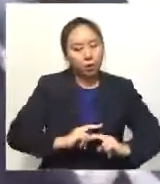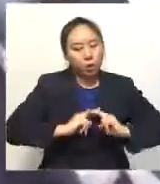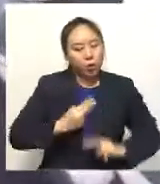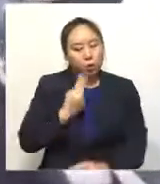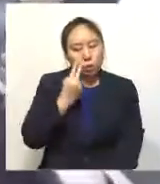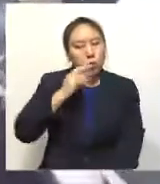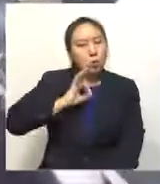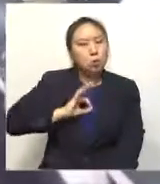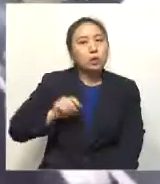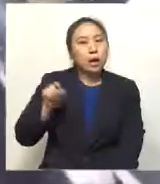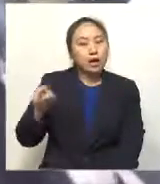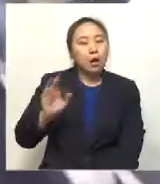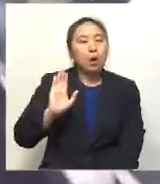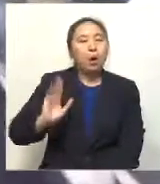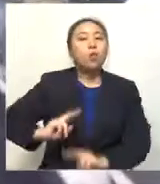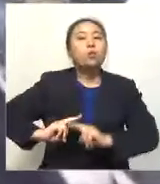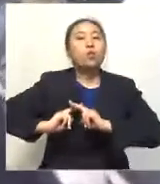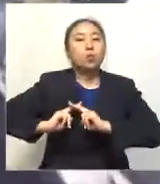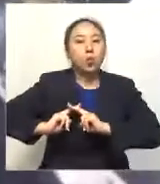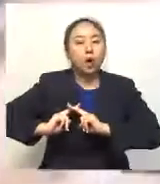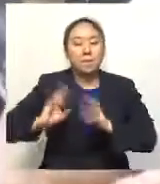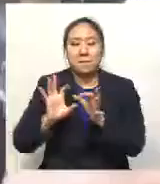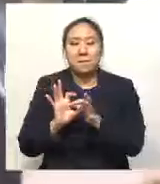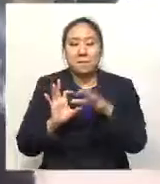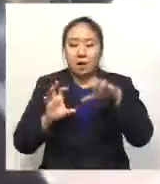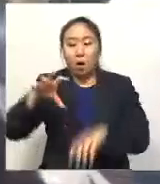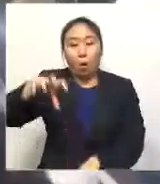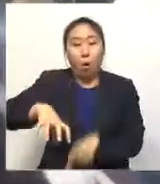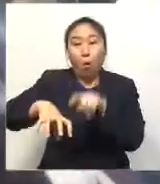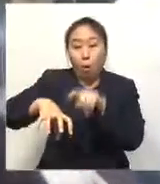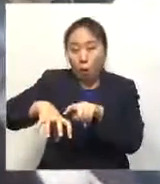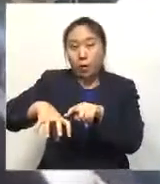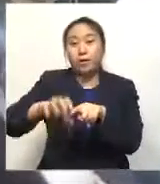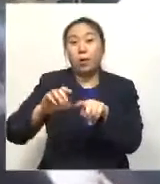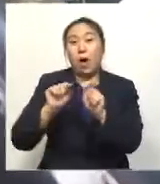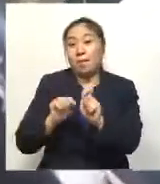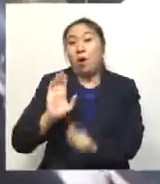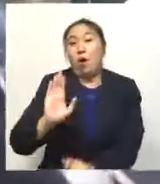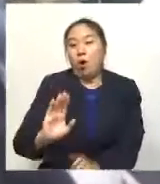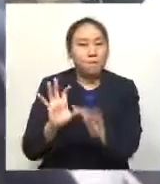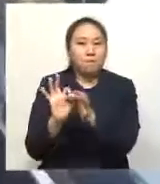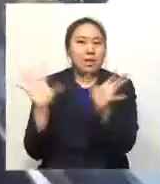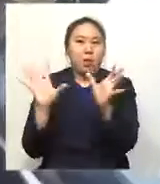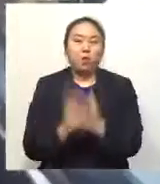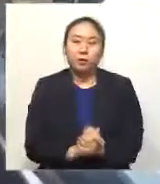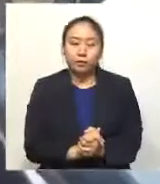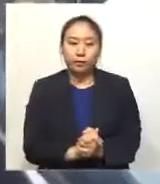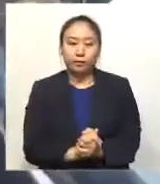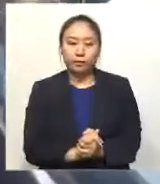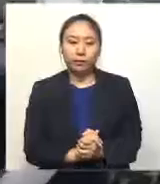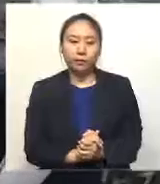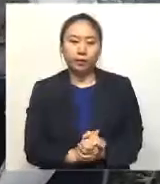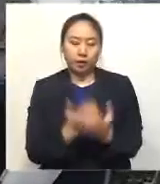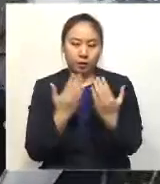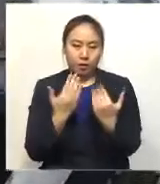เนี่ยเกิดขึ้นเป็นเรื่องส่วนบุคคลไม่ได้เกี่ยวข้องกับองค์กรดังนั้นต้องให้ความเป็นธรรมกับทุกฝ่ายขณะที่ความคืบ